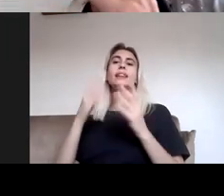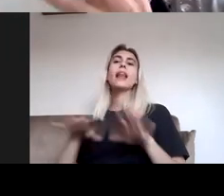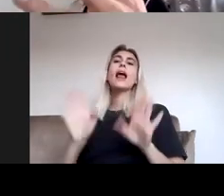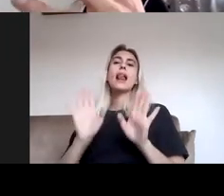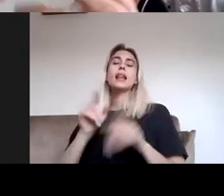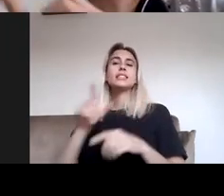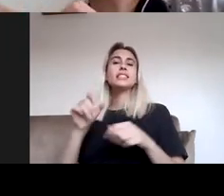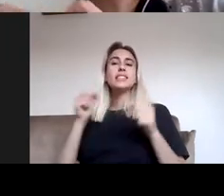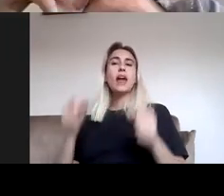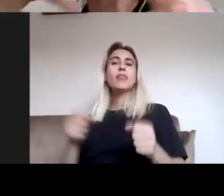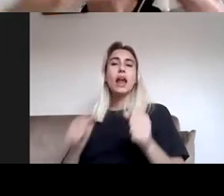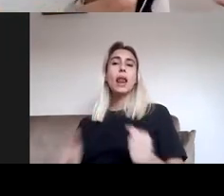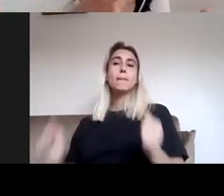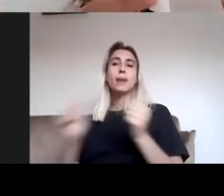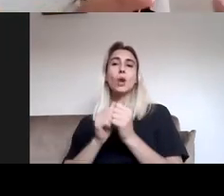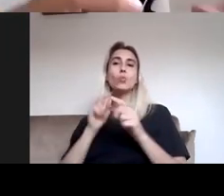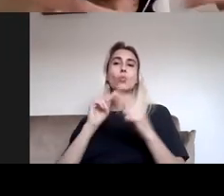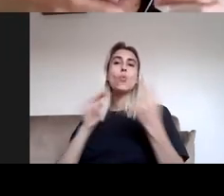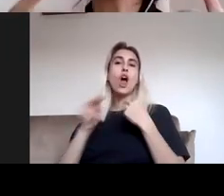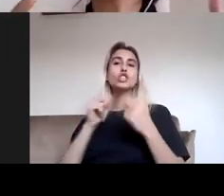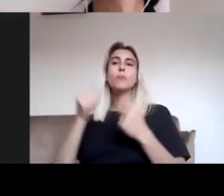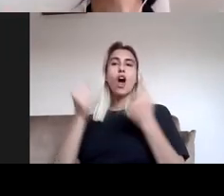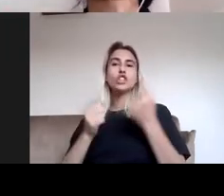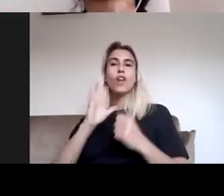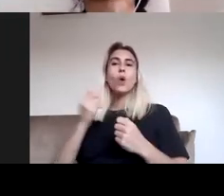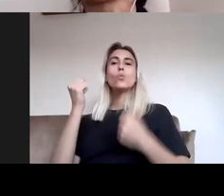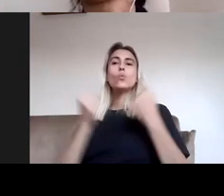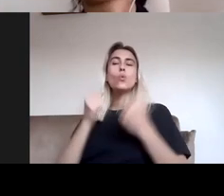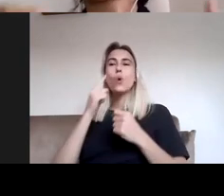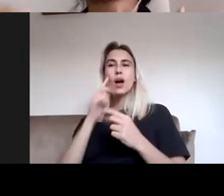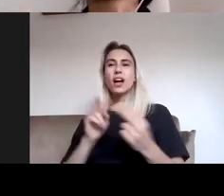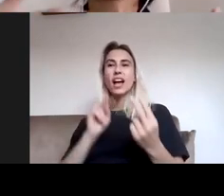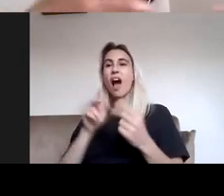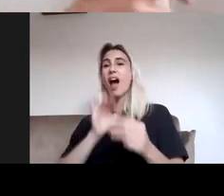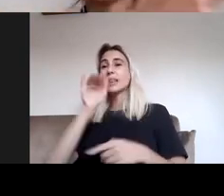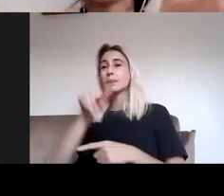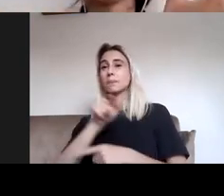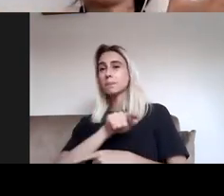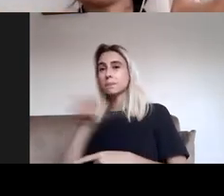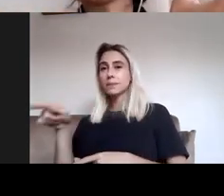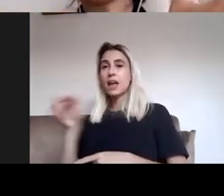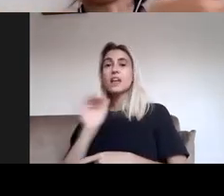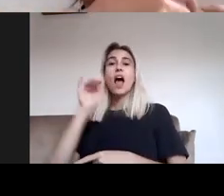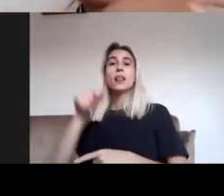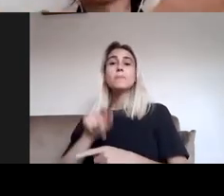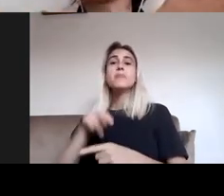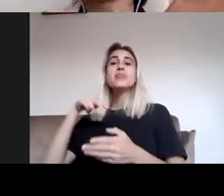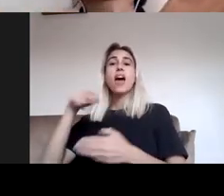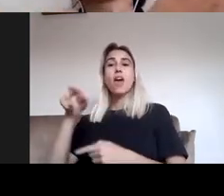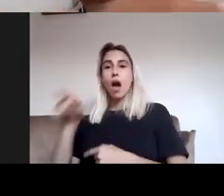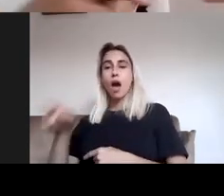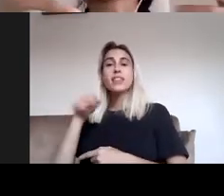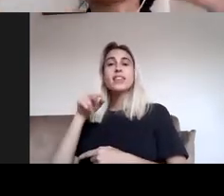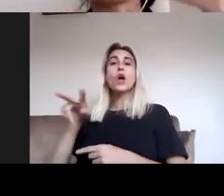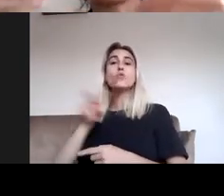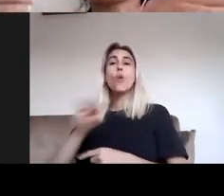Sandalyeyle beraber ulaşım aracına ya da ulaşım aracından kaldırıma, kaldırımdan yayaya, yani yaya yoluna